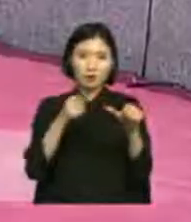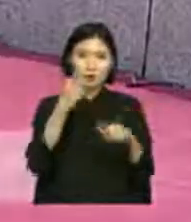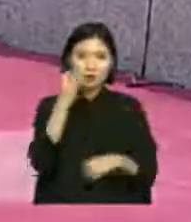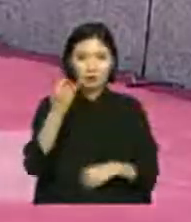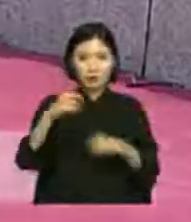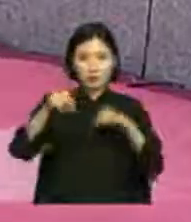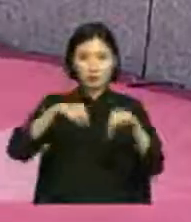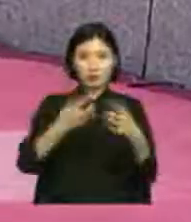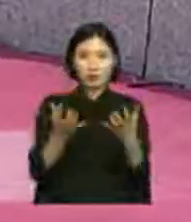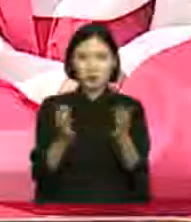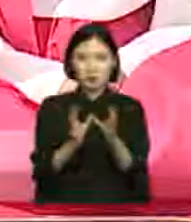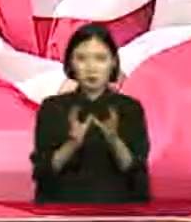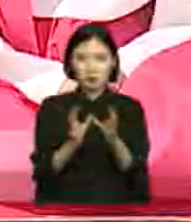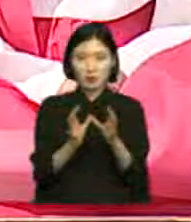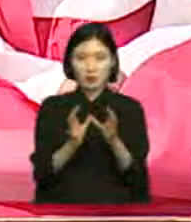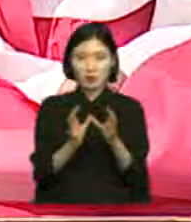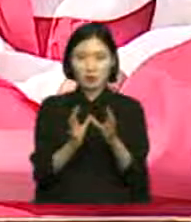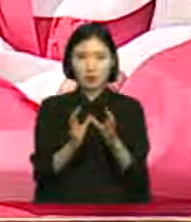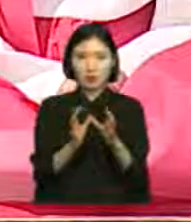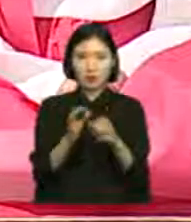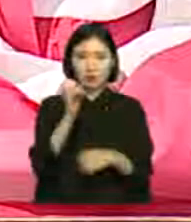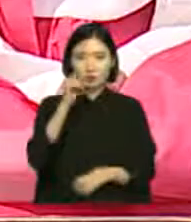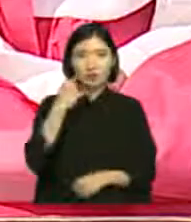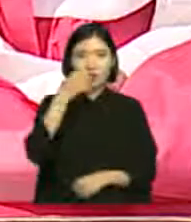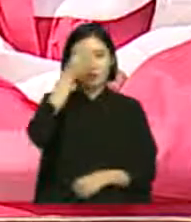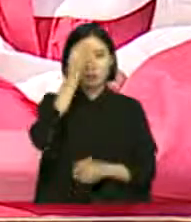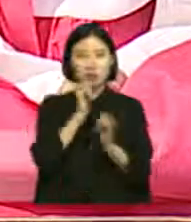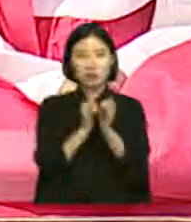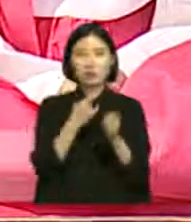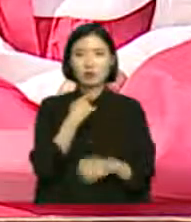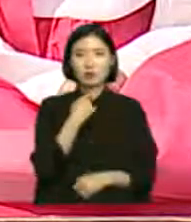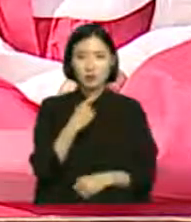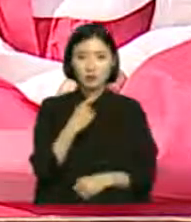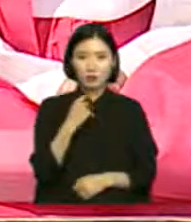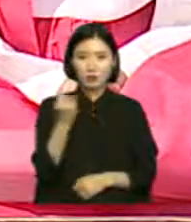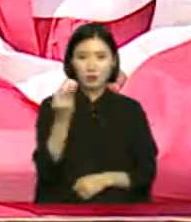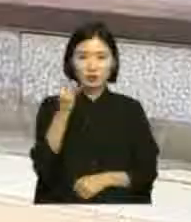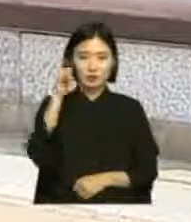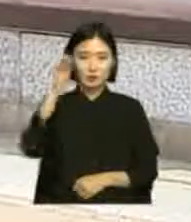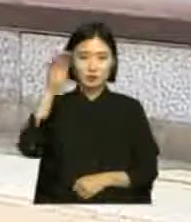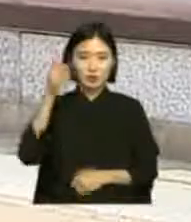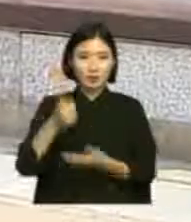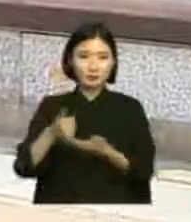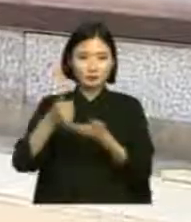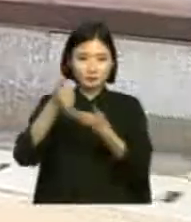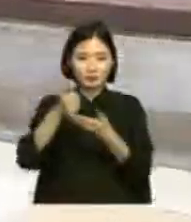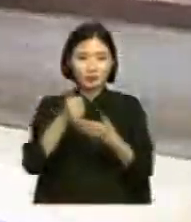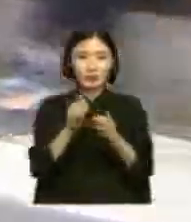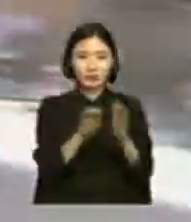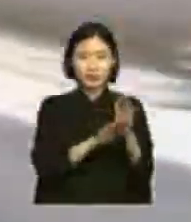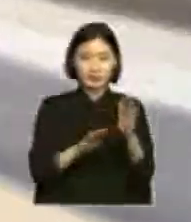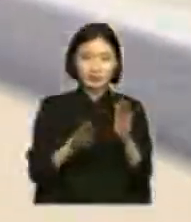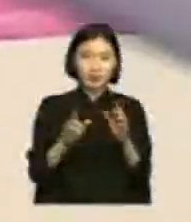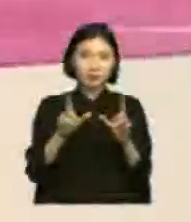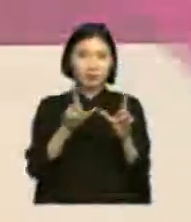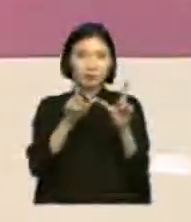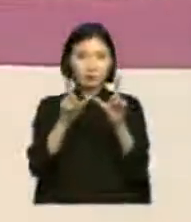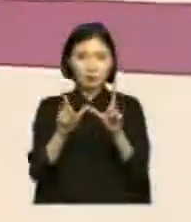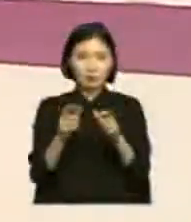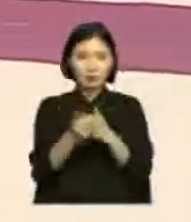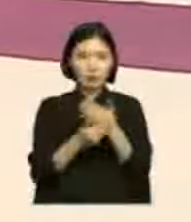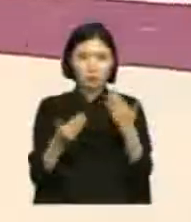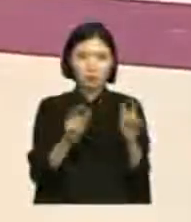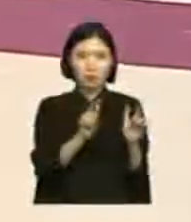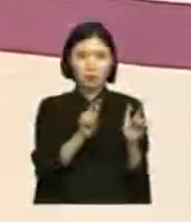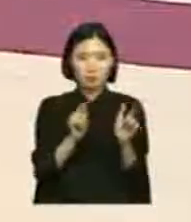주관해 훌륭한 현모양처이자 예술가였던 신사임당의 덕을 기리고 가정과 사회봉사, 예술활동에서 기감이